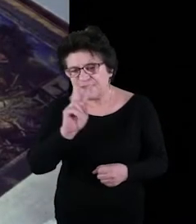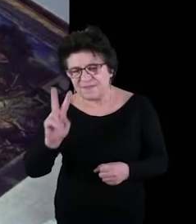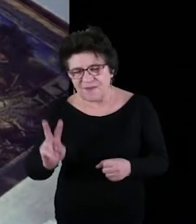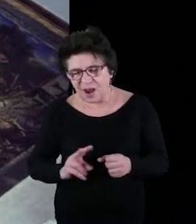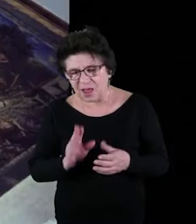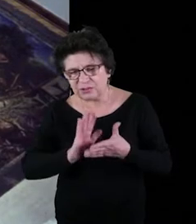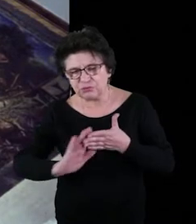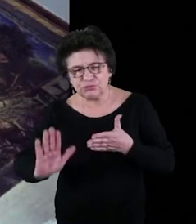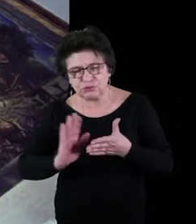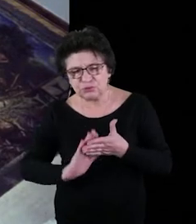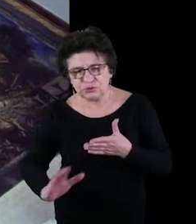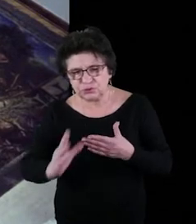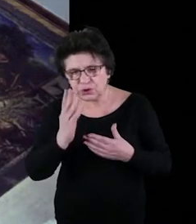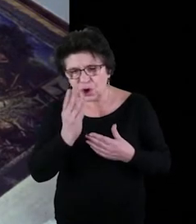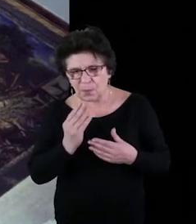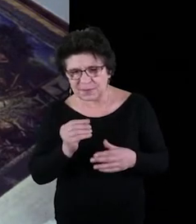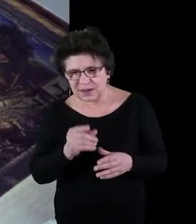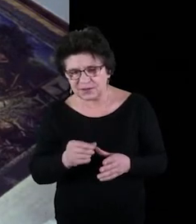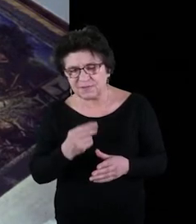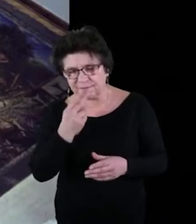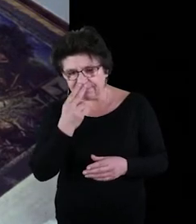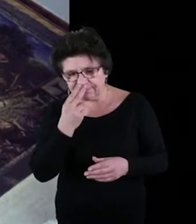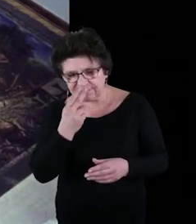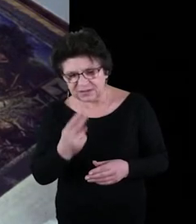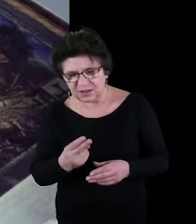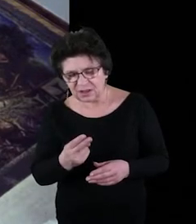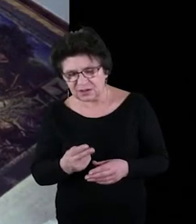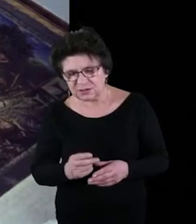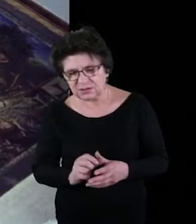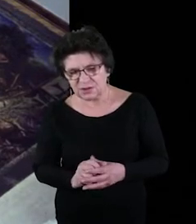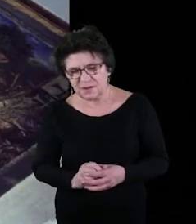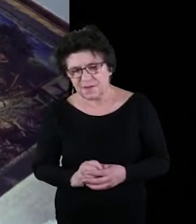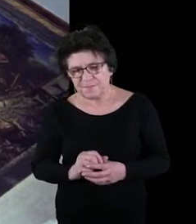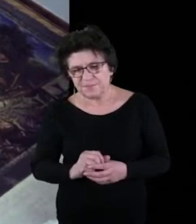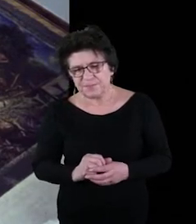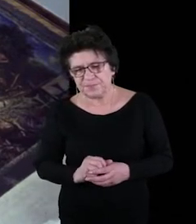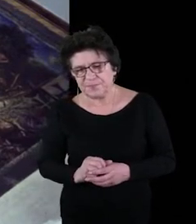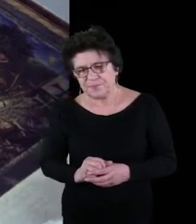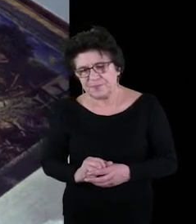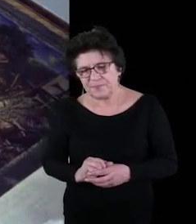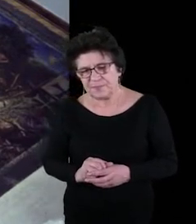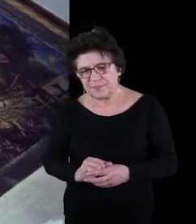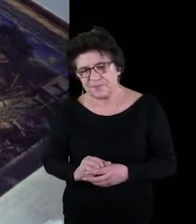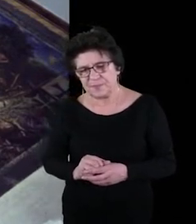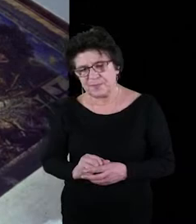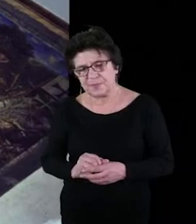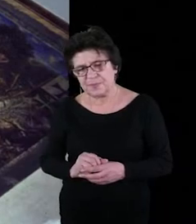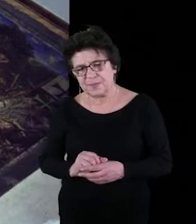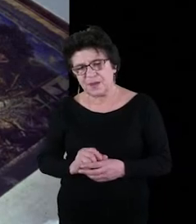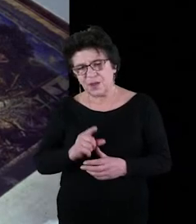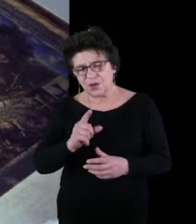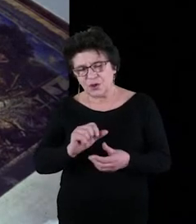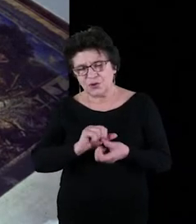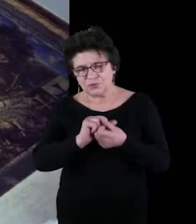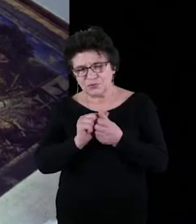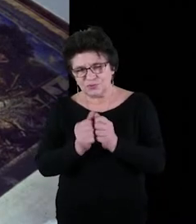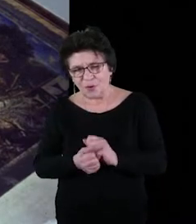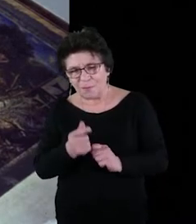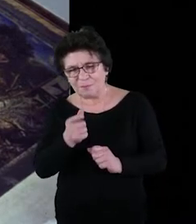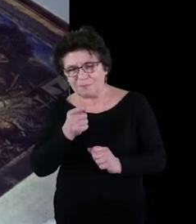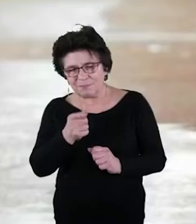renowacji i tutaj widać jak tutaj jeszcze też gdzieś tutaj są jeszcze ci